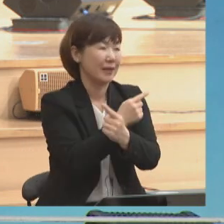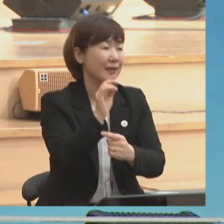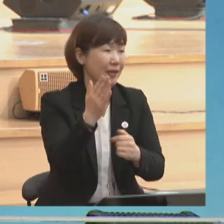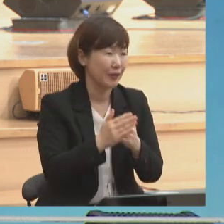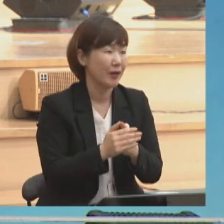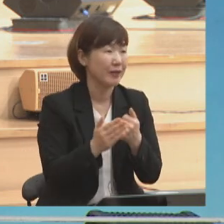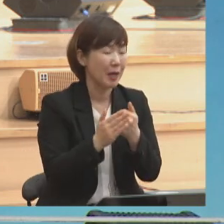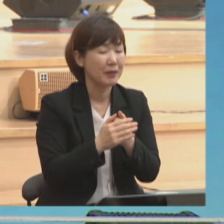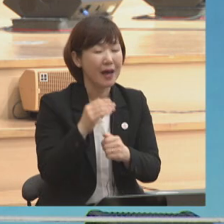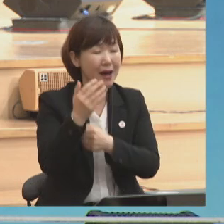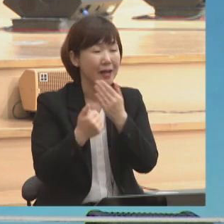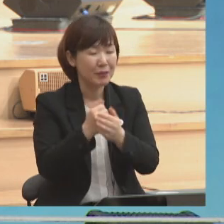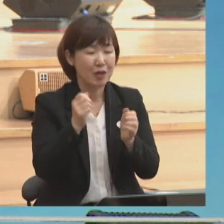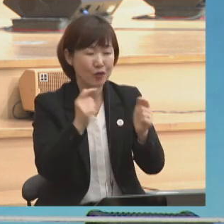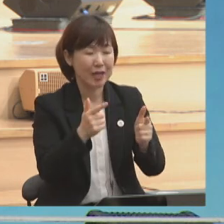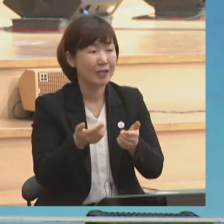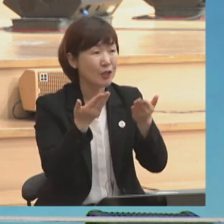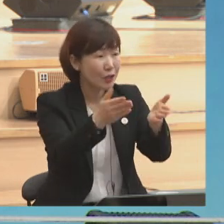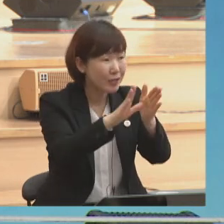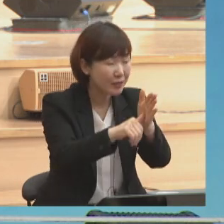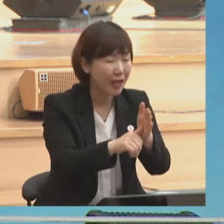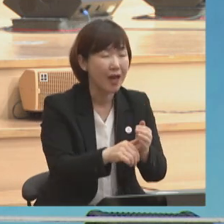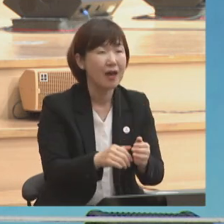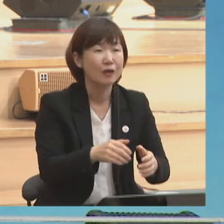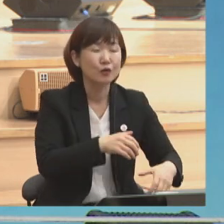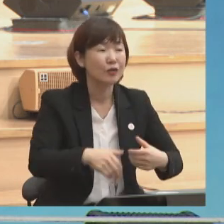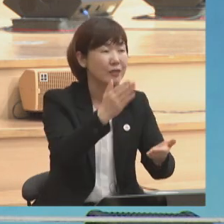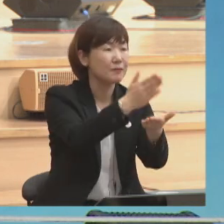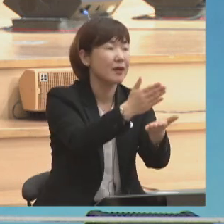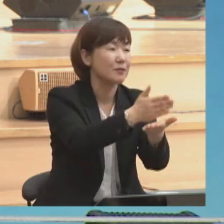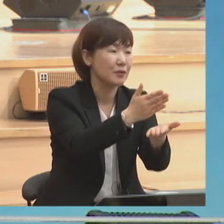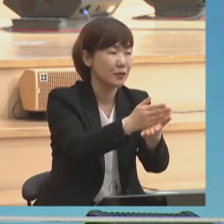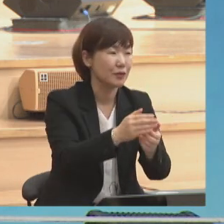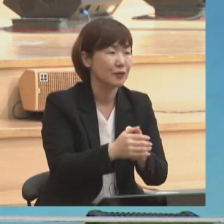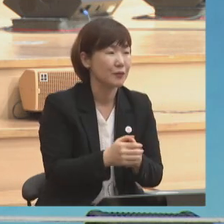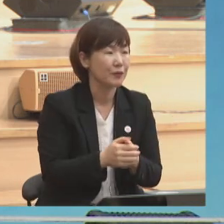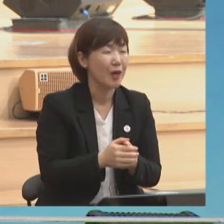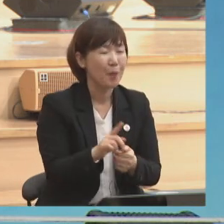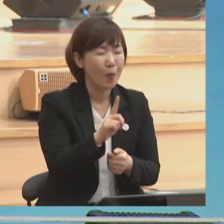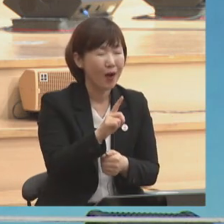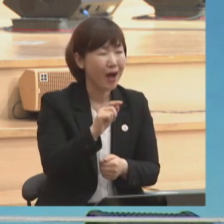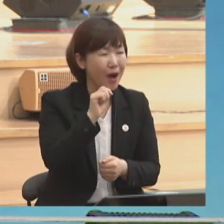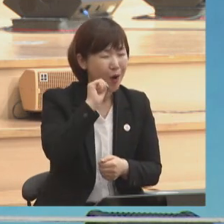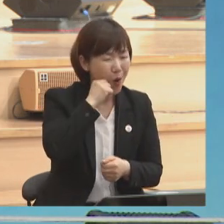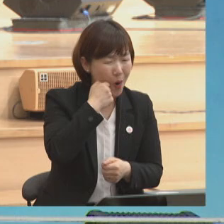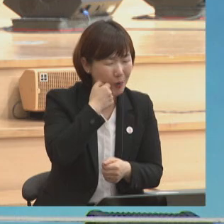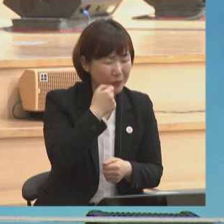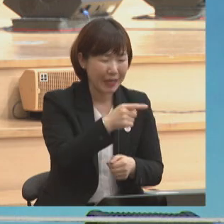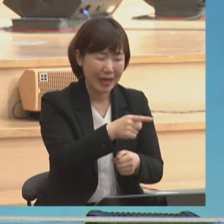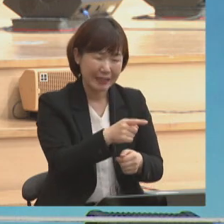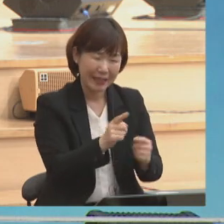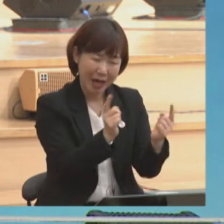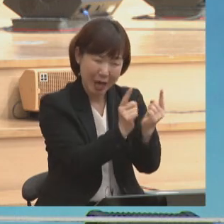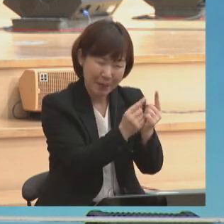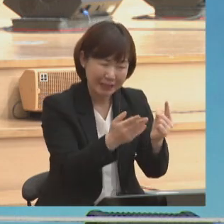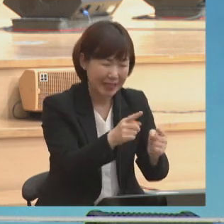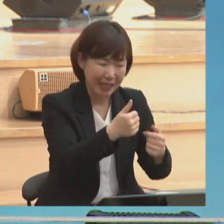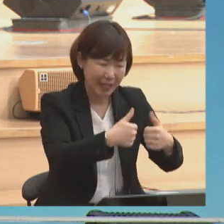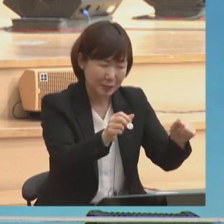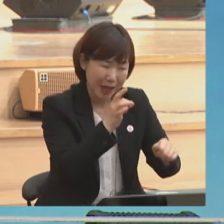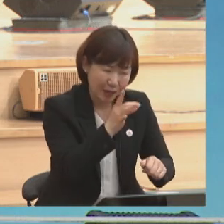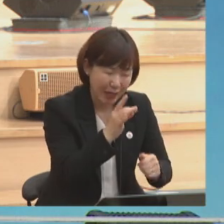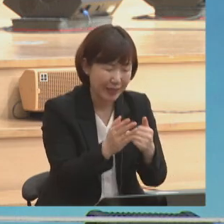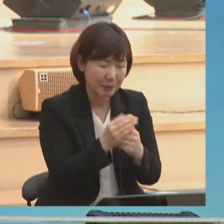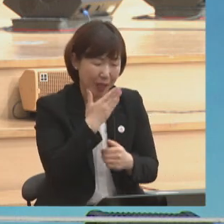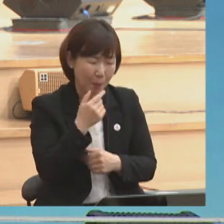하나님이 기회 주셨을 때 주저해서는 안 됩니다. 뭐 어렵게 만든 이 관계 이거 깨칠까봐 염려해서 복음을